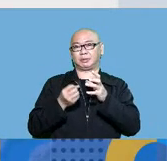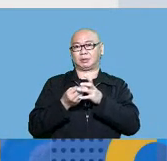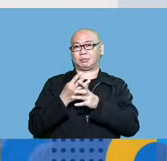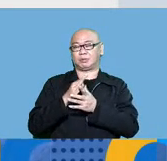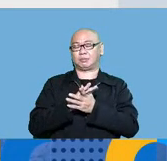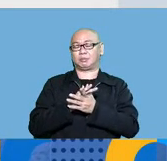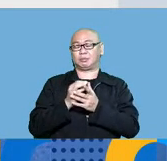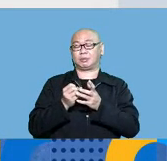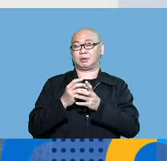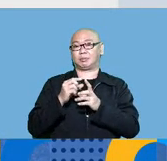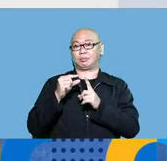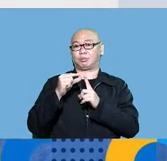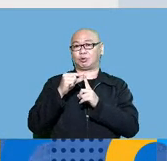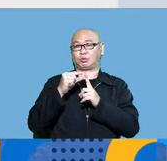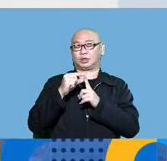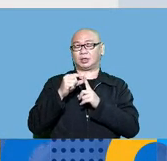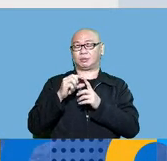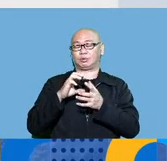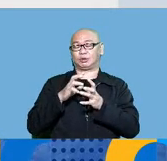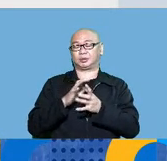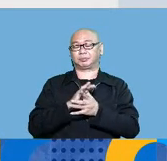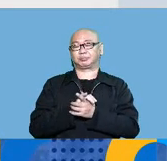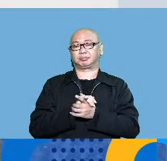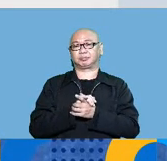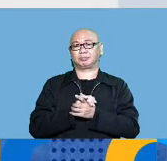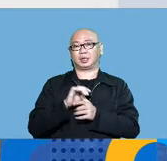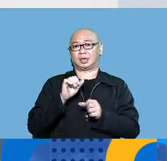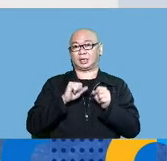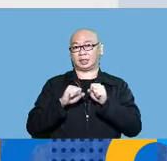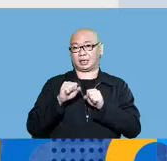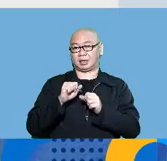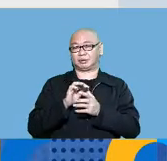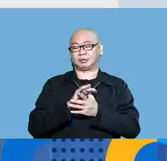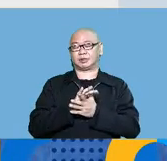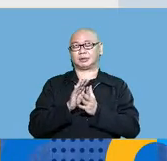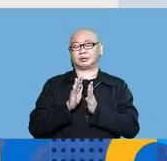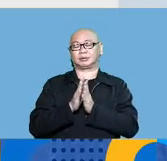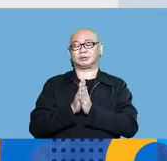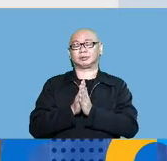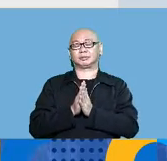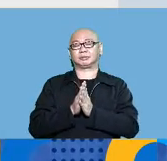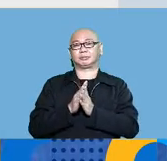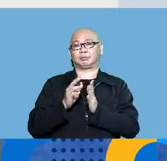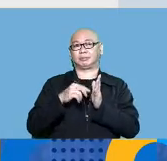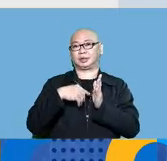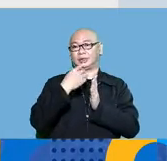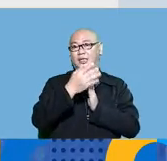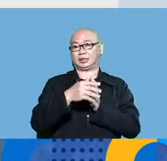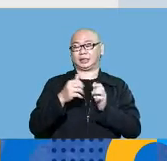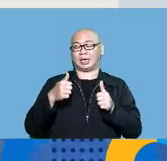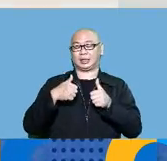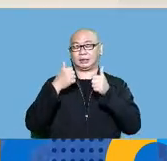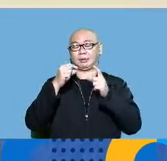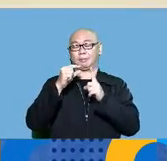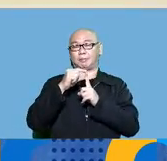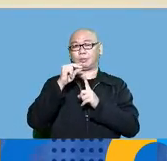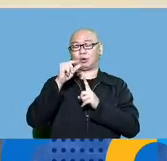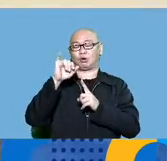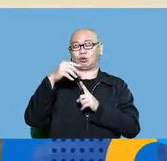proposal proyek, kemudian yang ketiga pelaksanaan penelitian proyek, dan tahapan presentasi hasil proyek.